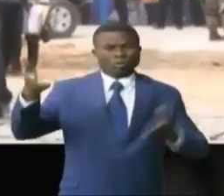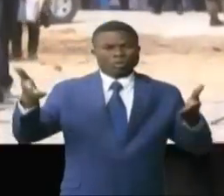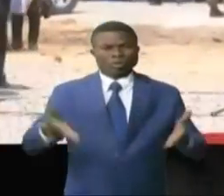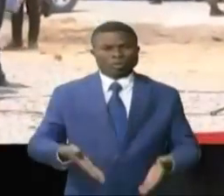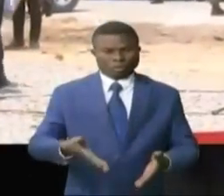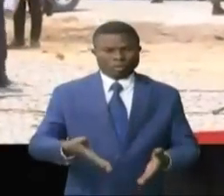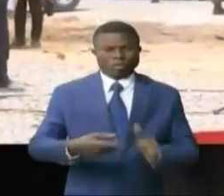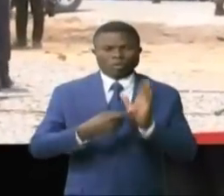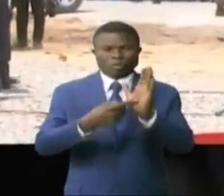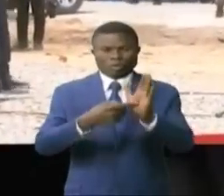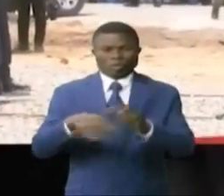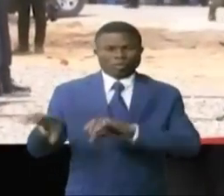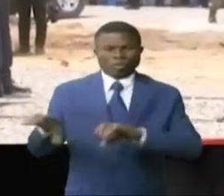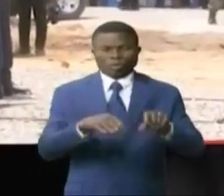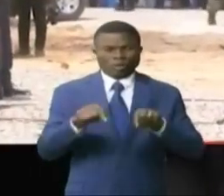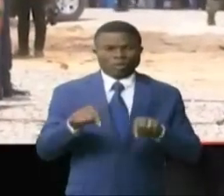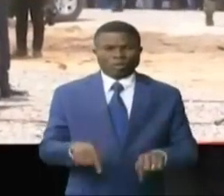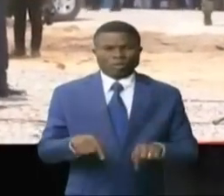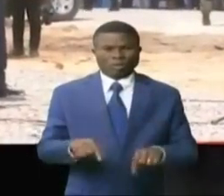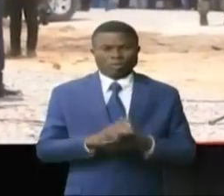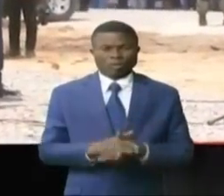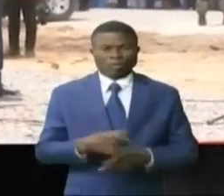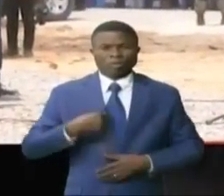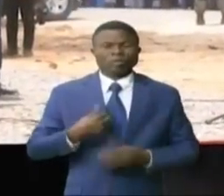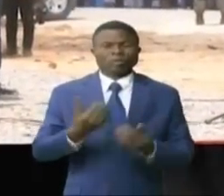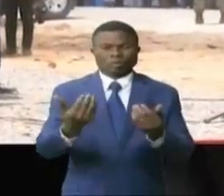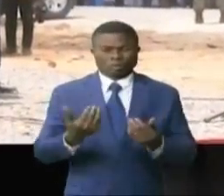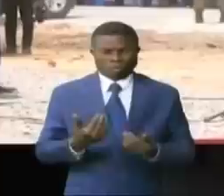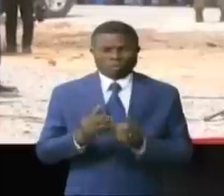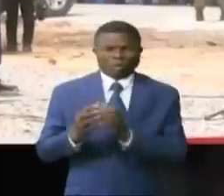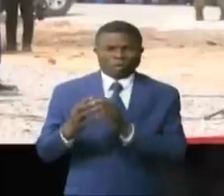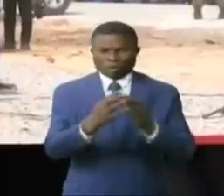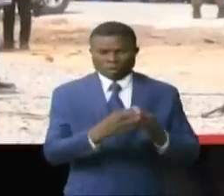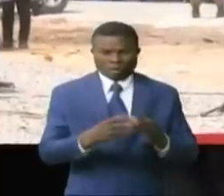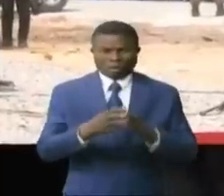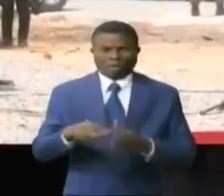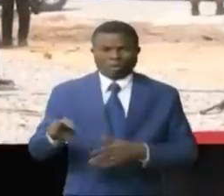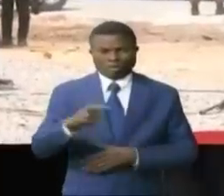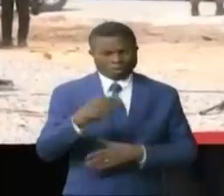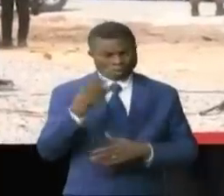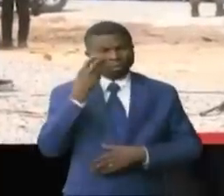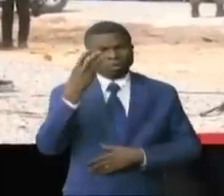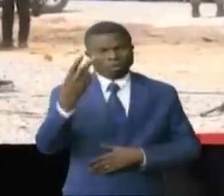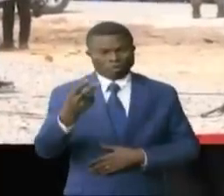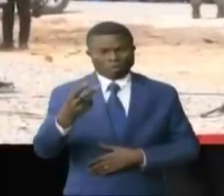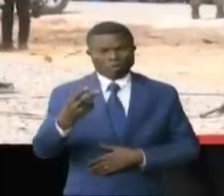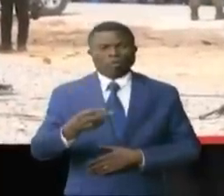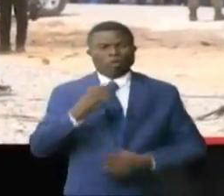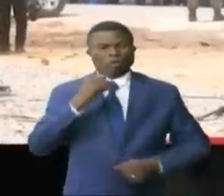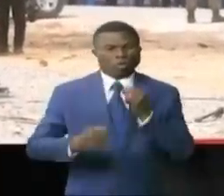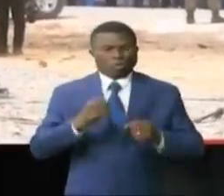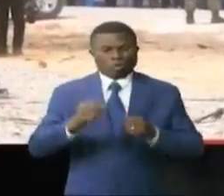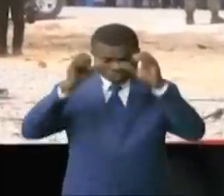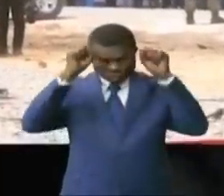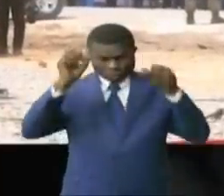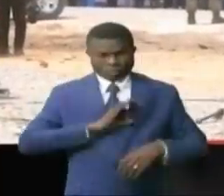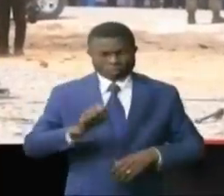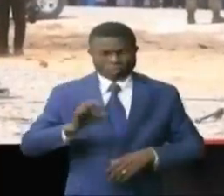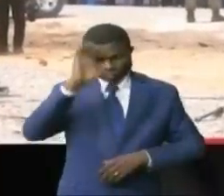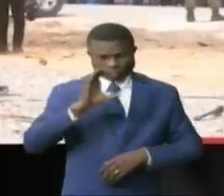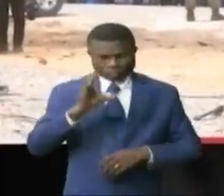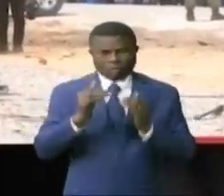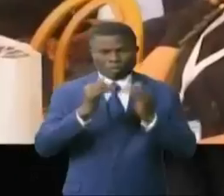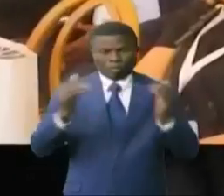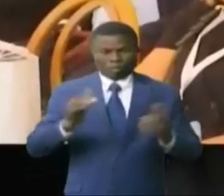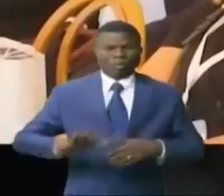rehausse cette manifestation, je voudrais qu'ensemble nous contemplions sa bravoure dans la lutte pour la paix